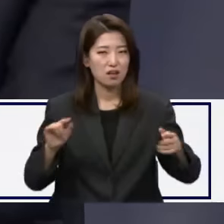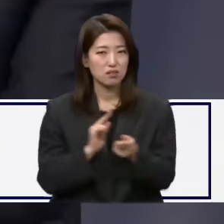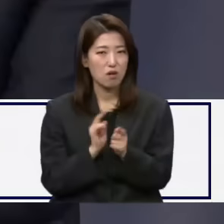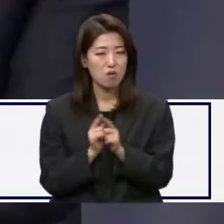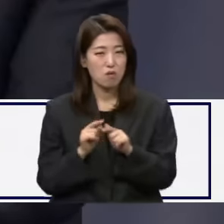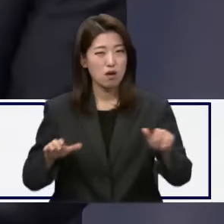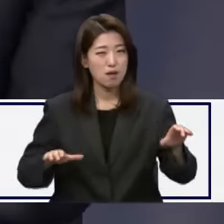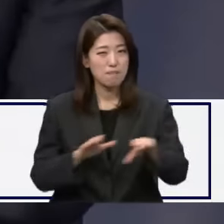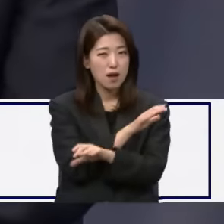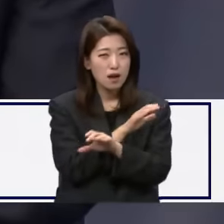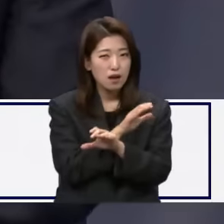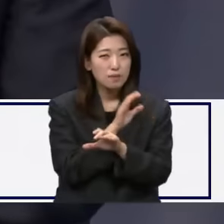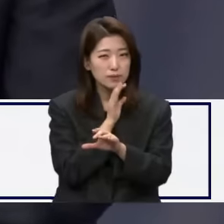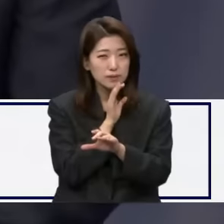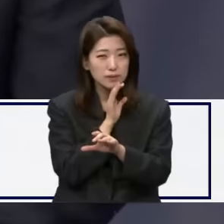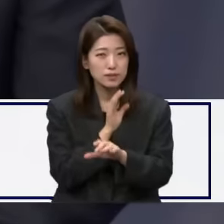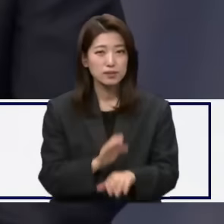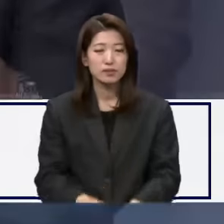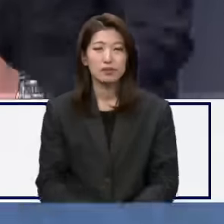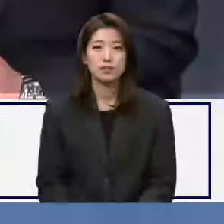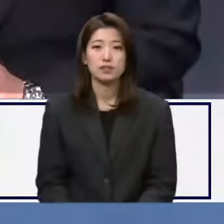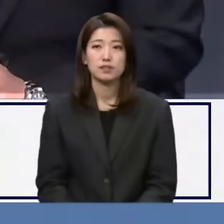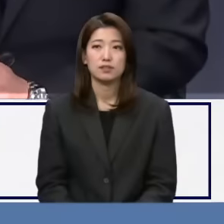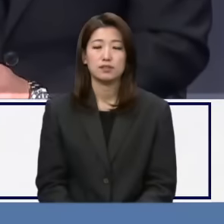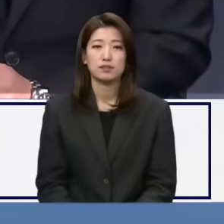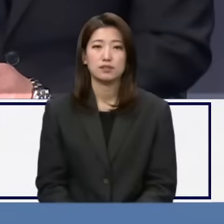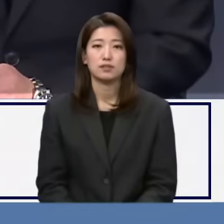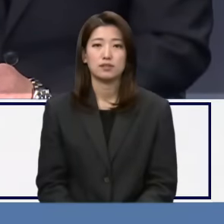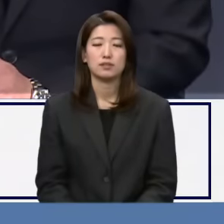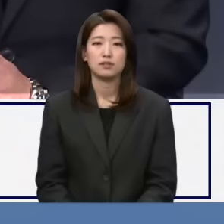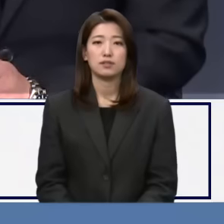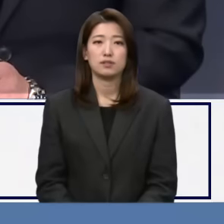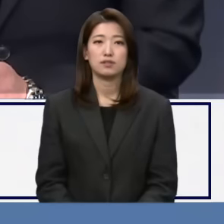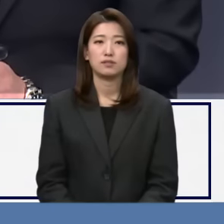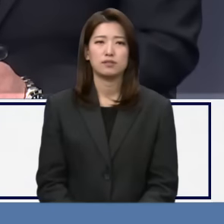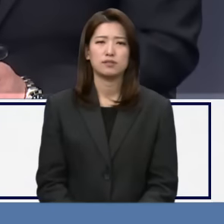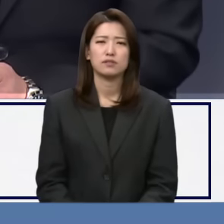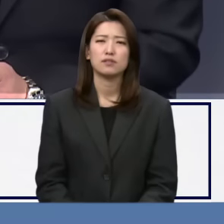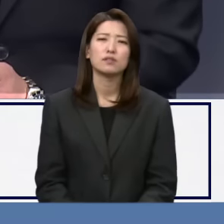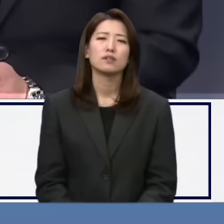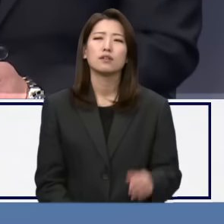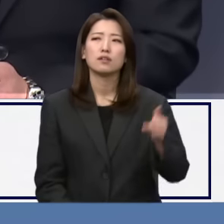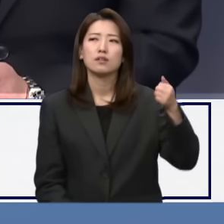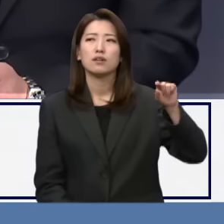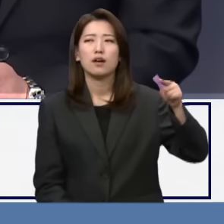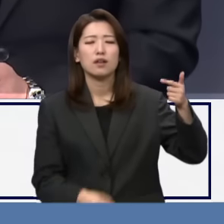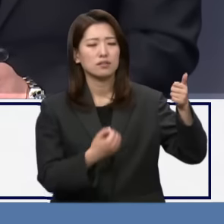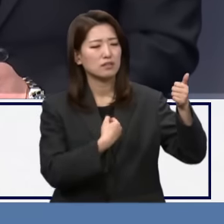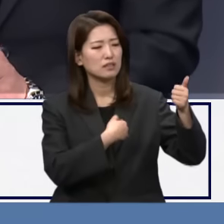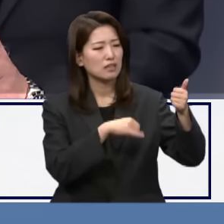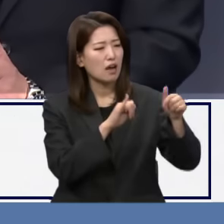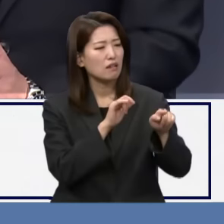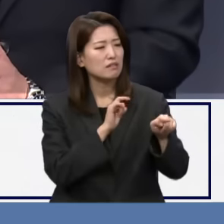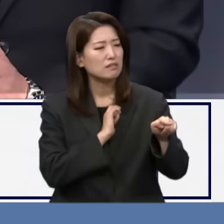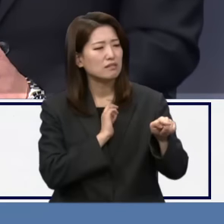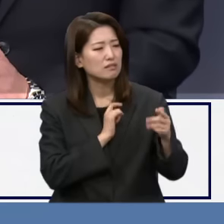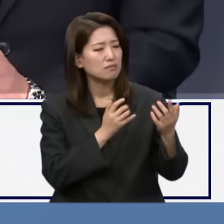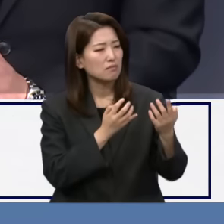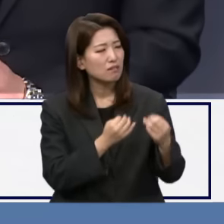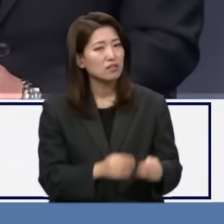예 그 한동훈 위원장의 따님이 그런 여러 의혹이 있었죠 근데 그거